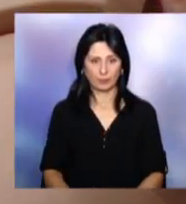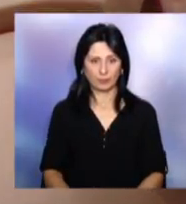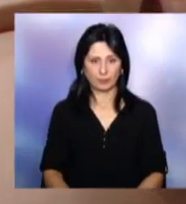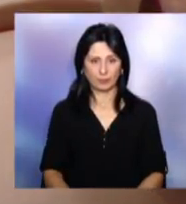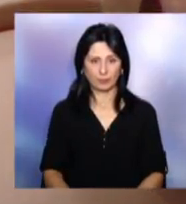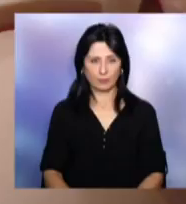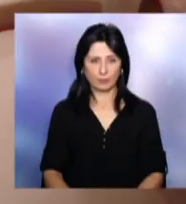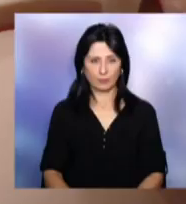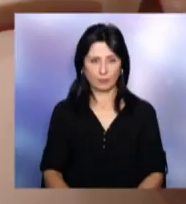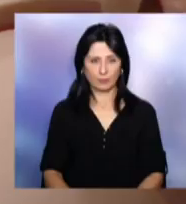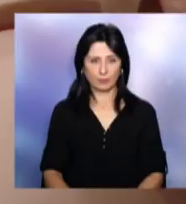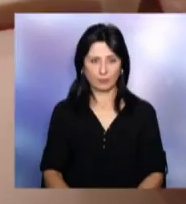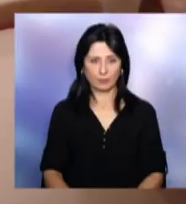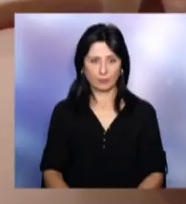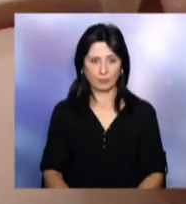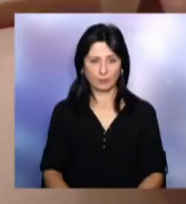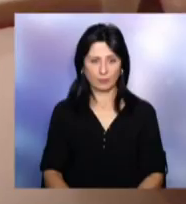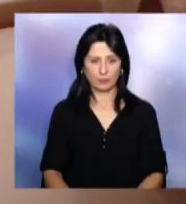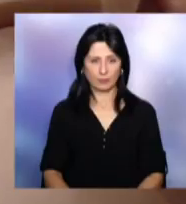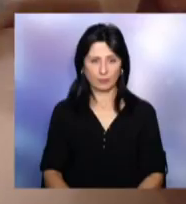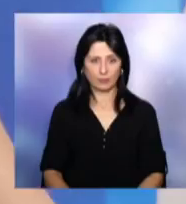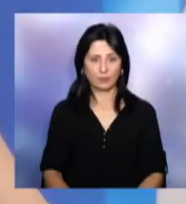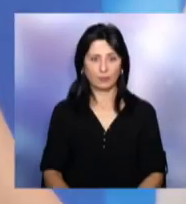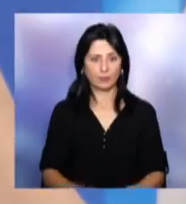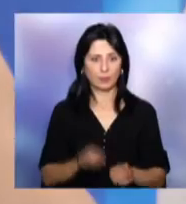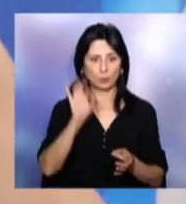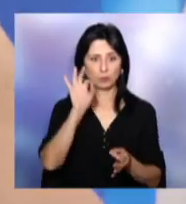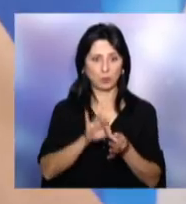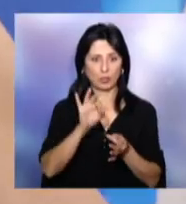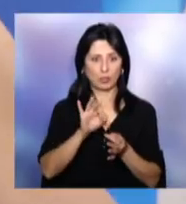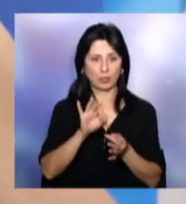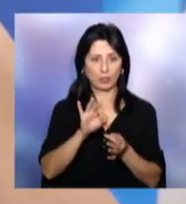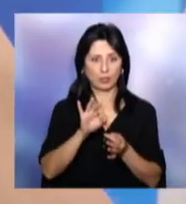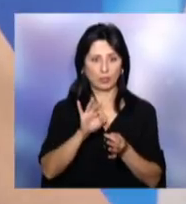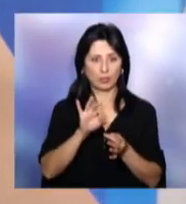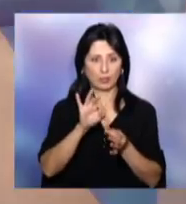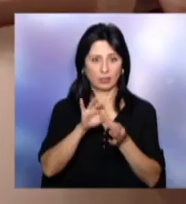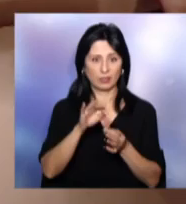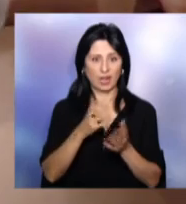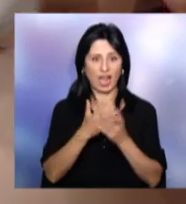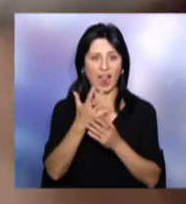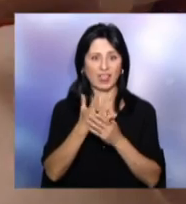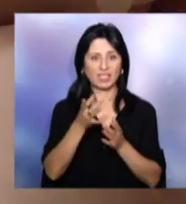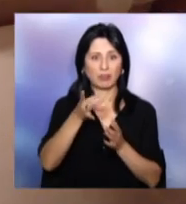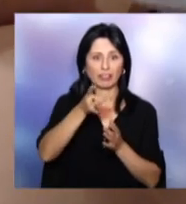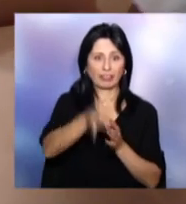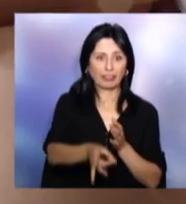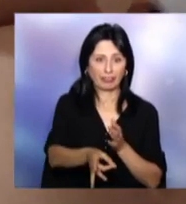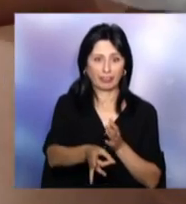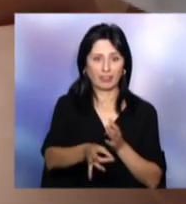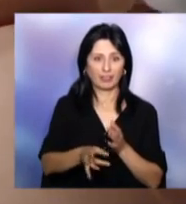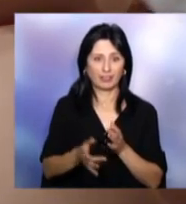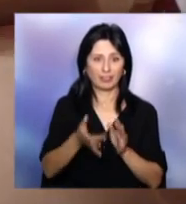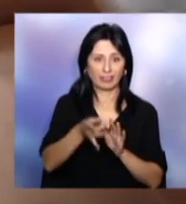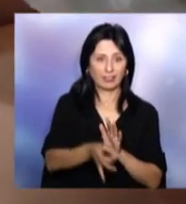დაკვრას. ამ შემთხვევაში ეს სრულიად მოერგო და ჩემი ხელთათ მაინც მიეწება. დია, ხელთათ მაინც